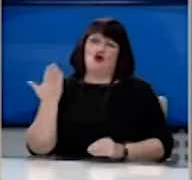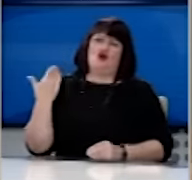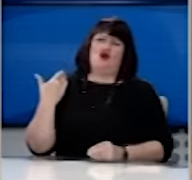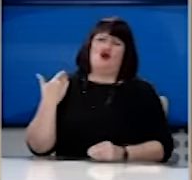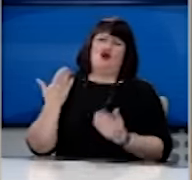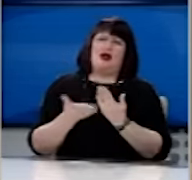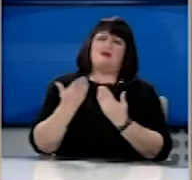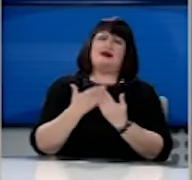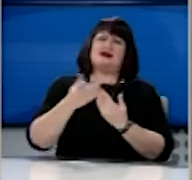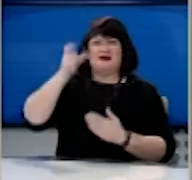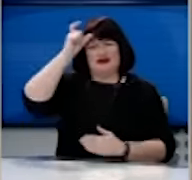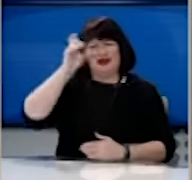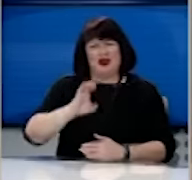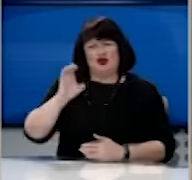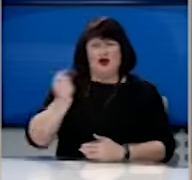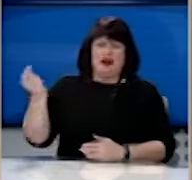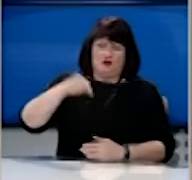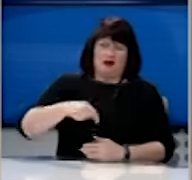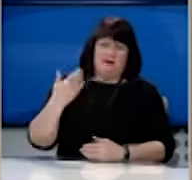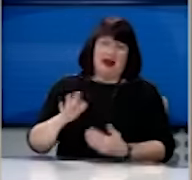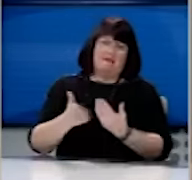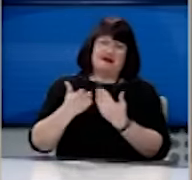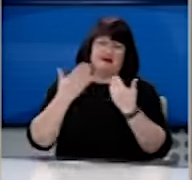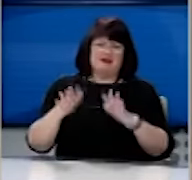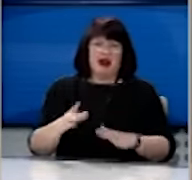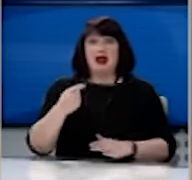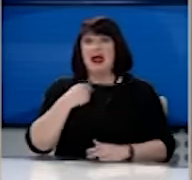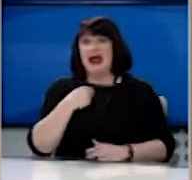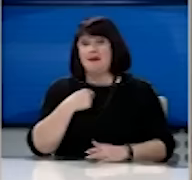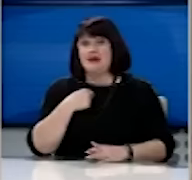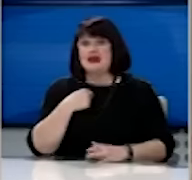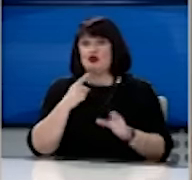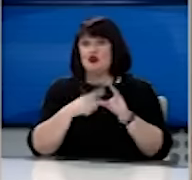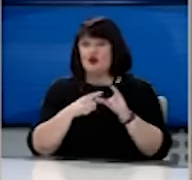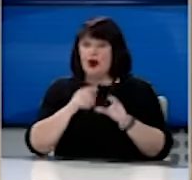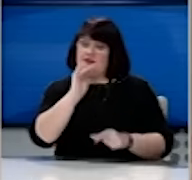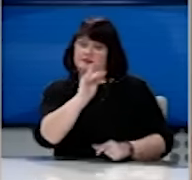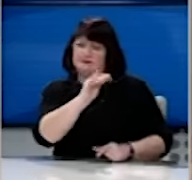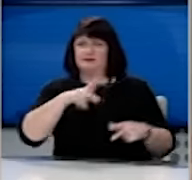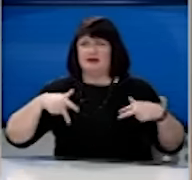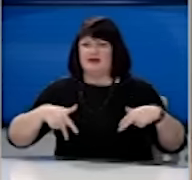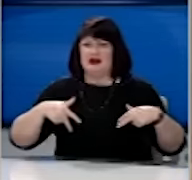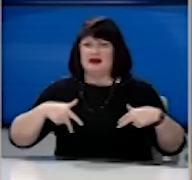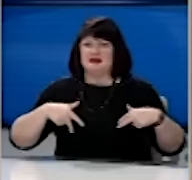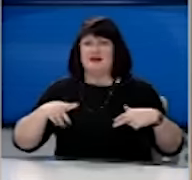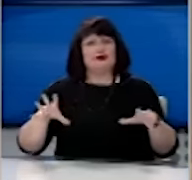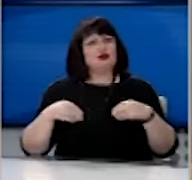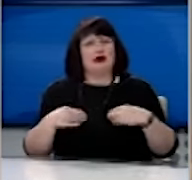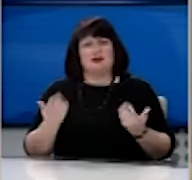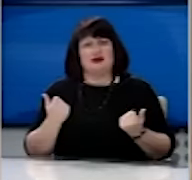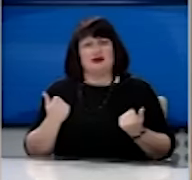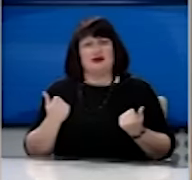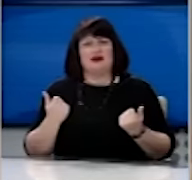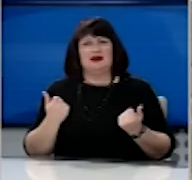επίσκεψη του Ερντογάν τις προηγούμενες μέρες. Εμείς, κυρίες και κύριοι της κυβέρνησης, δεν υιοθετούμε